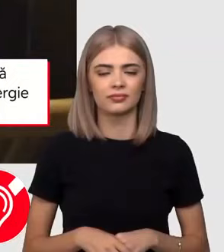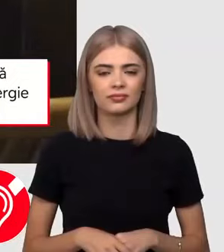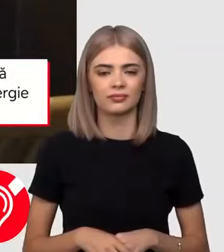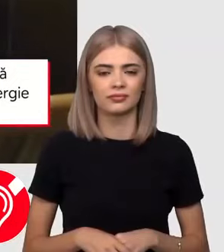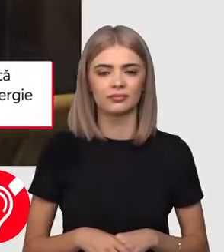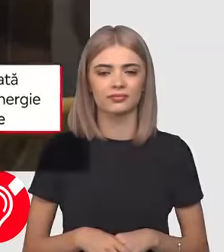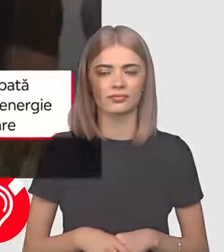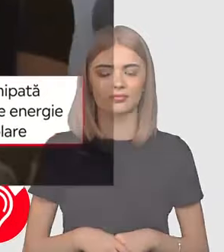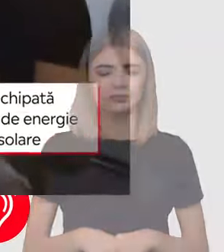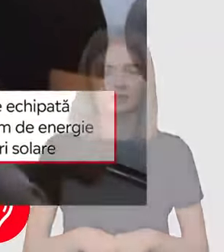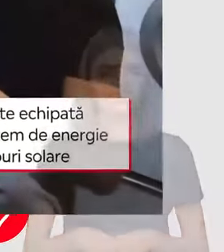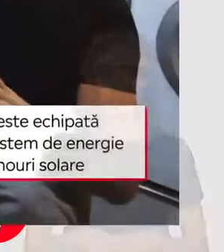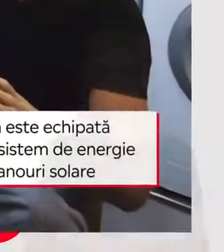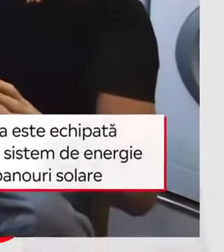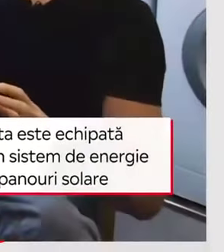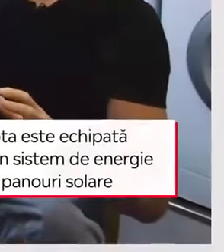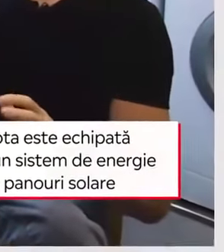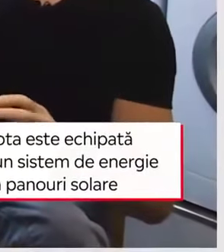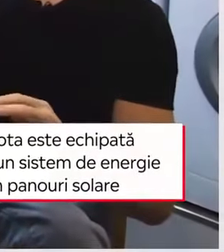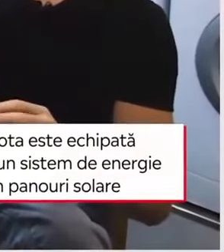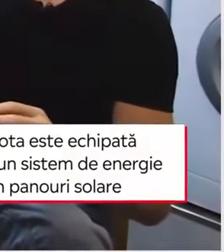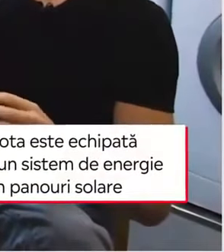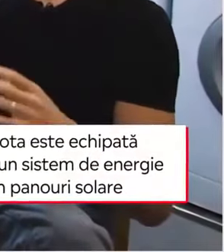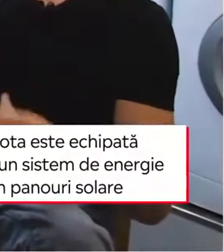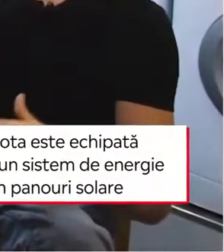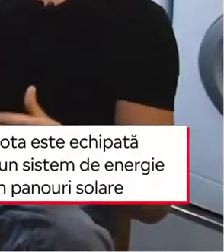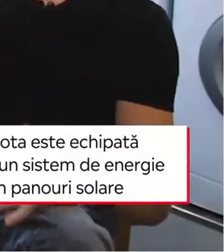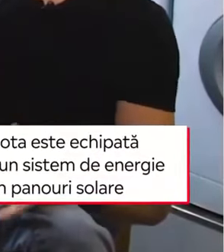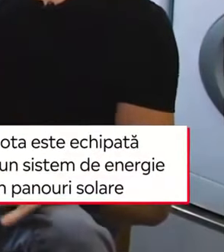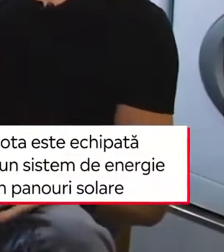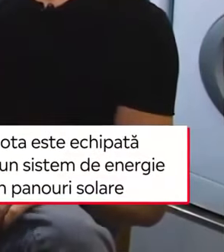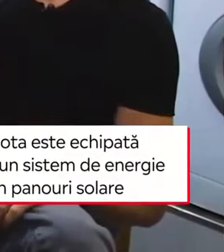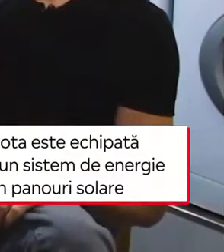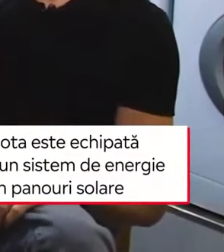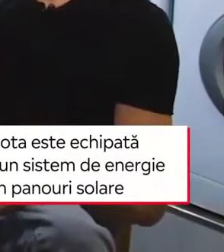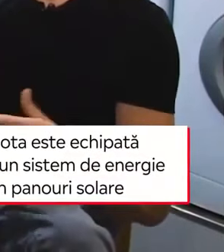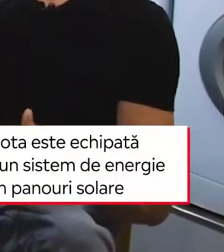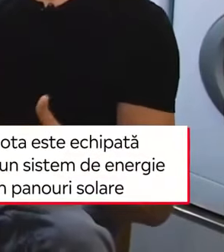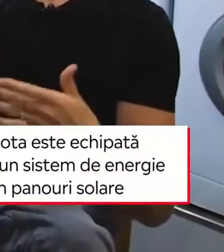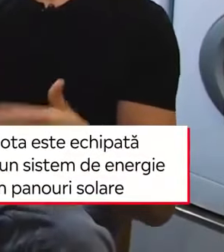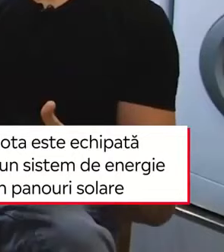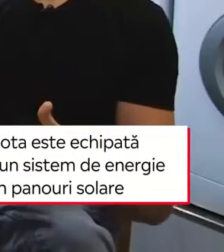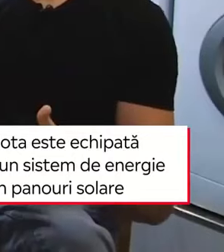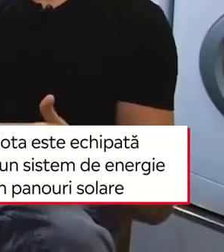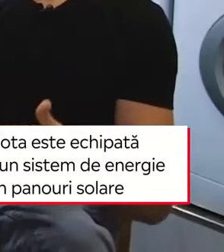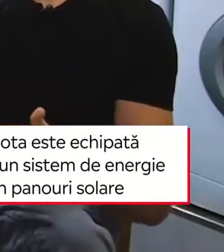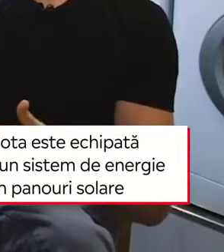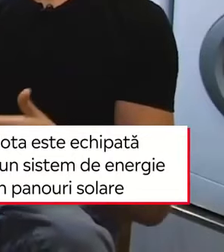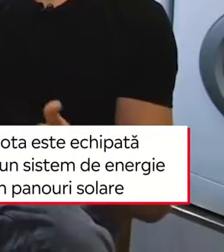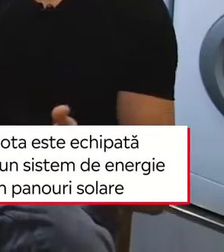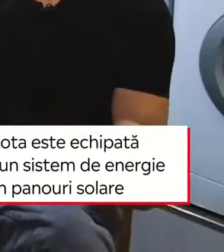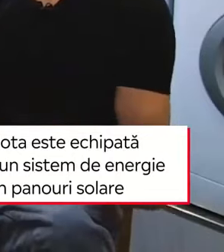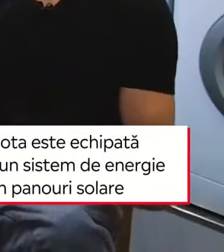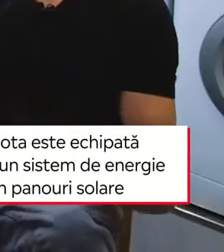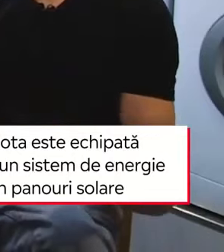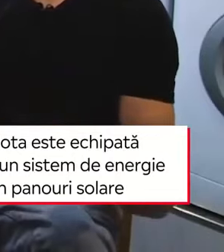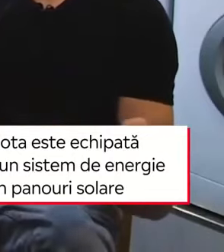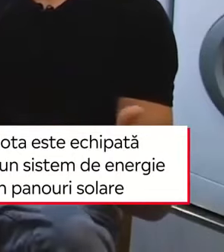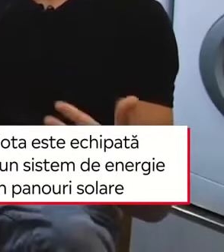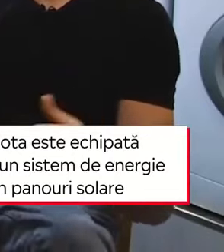am singur Station side by side and we design cbih Walking in the